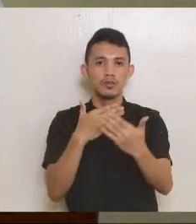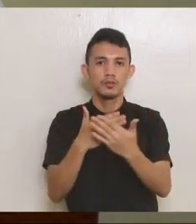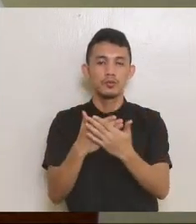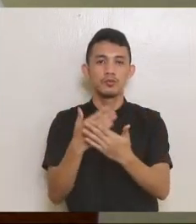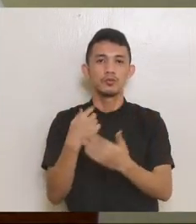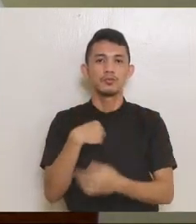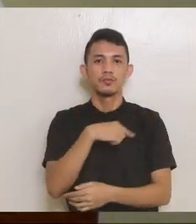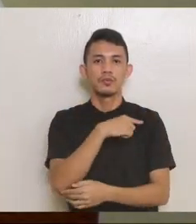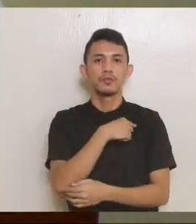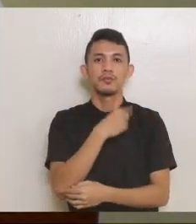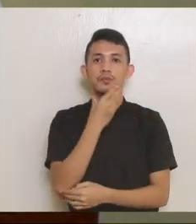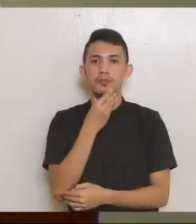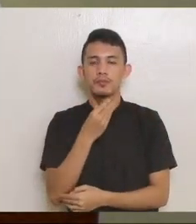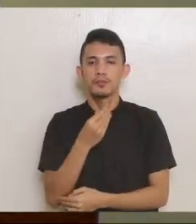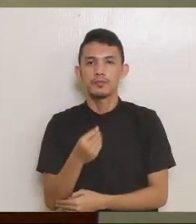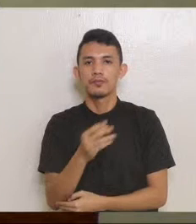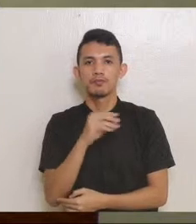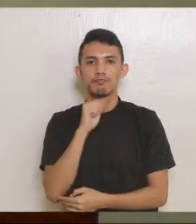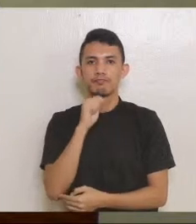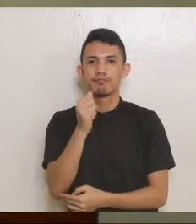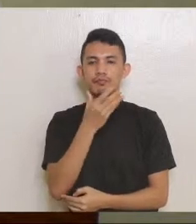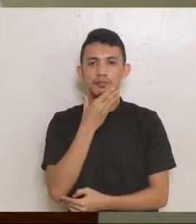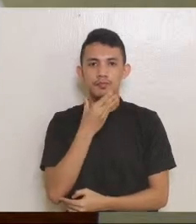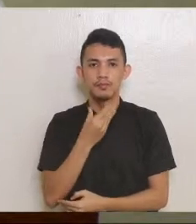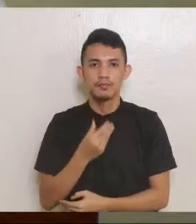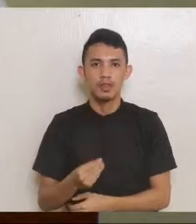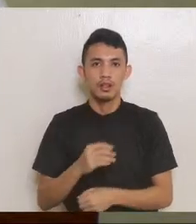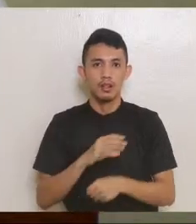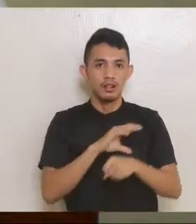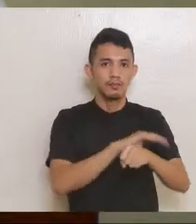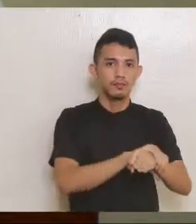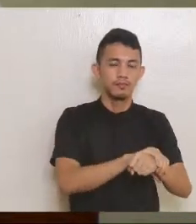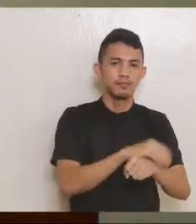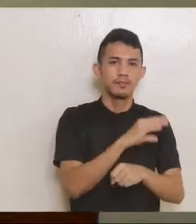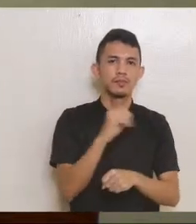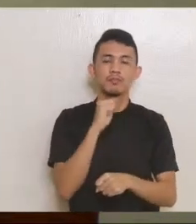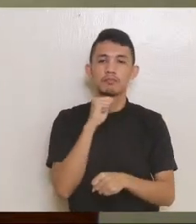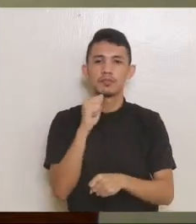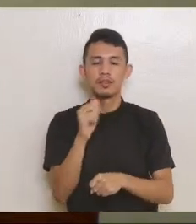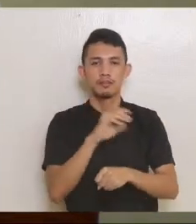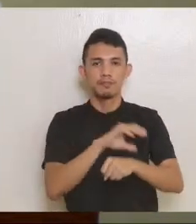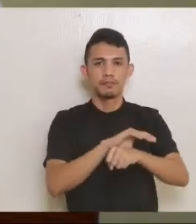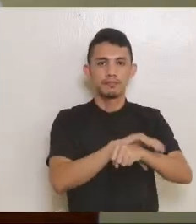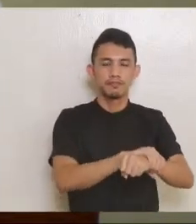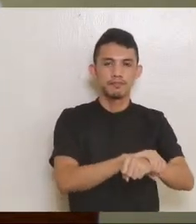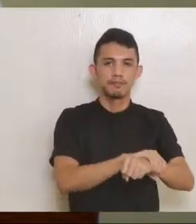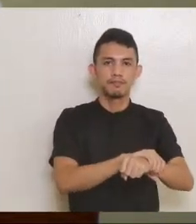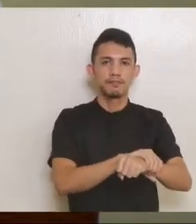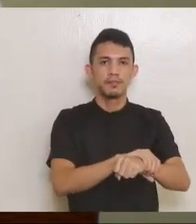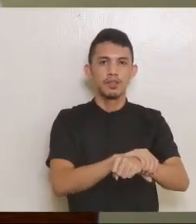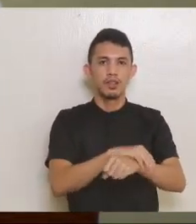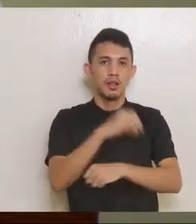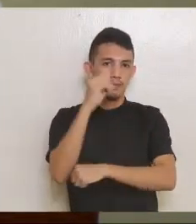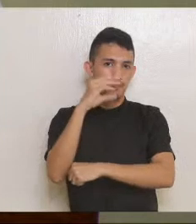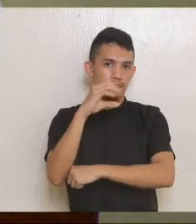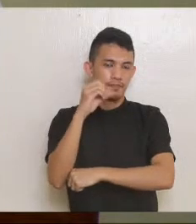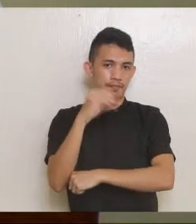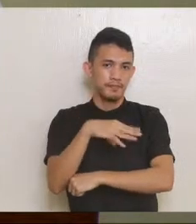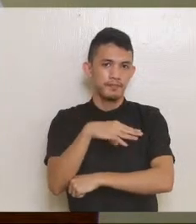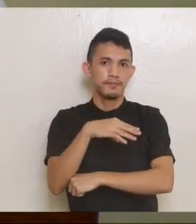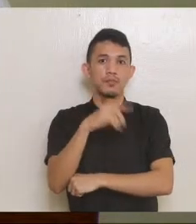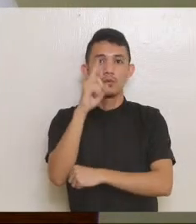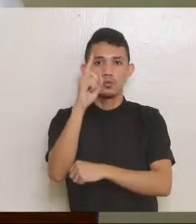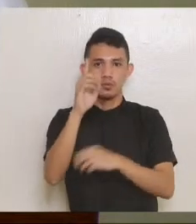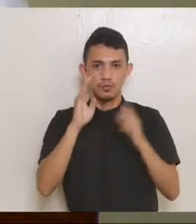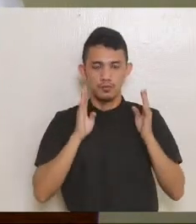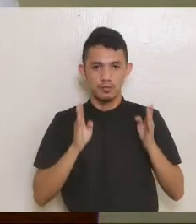Hudeo ug mga dili Hudeo, mga ulipon ug mga dili ulipon, gibunyagan diha sa usa ka